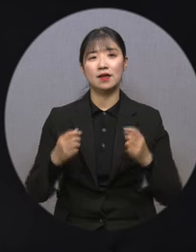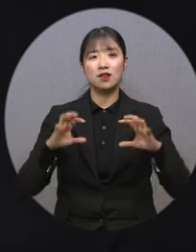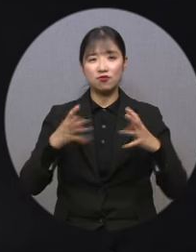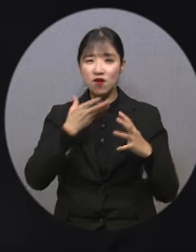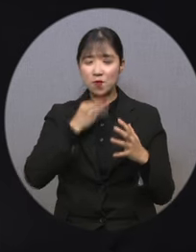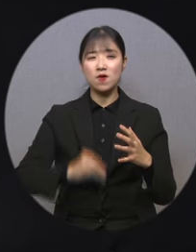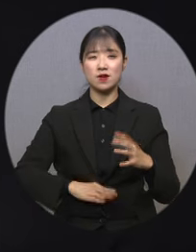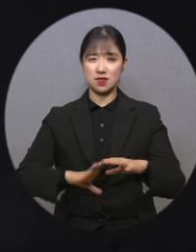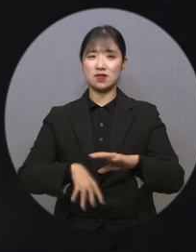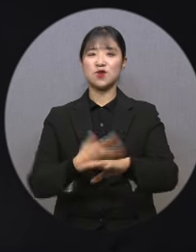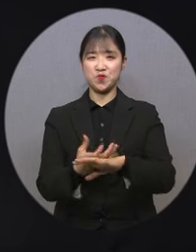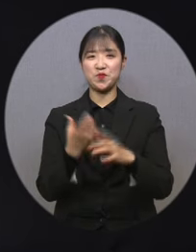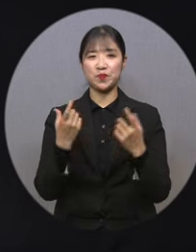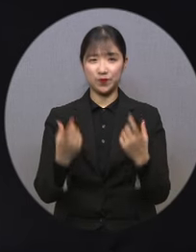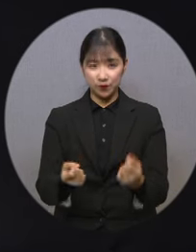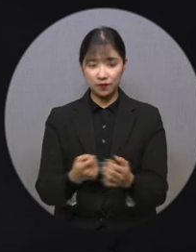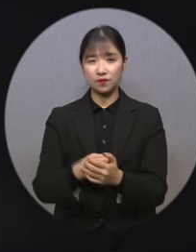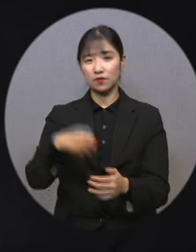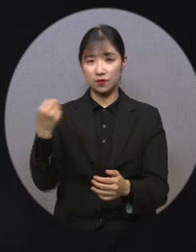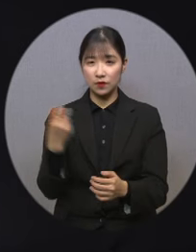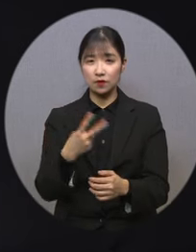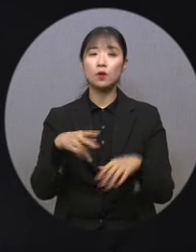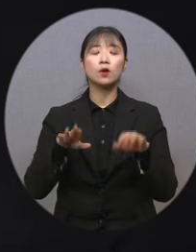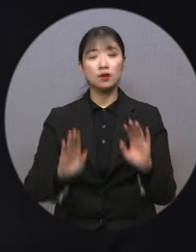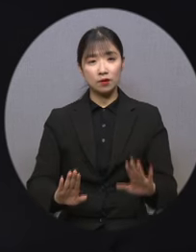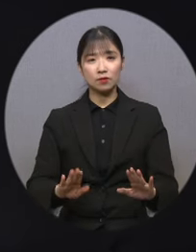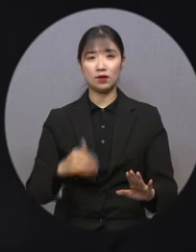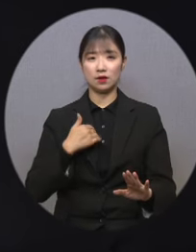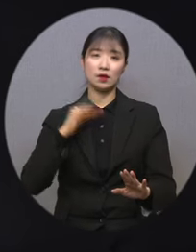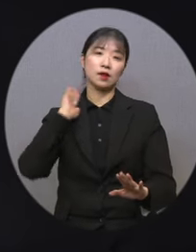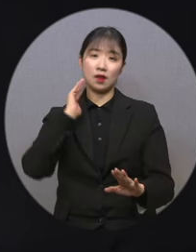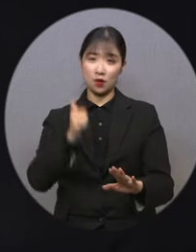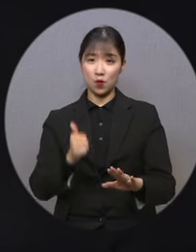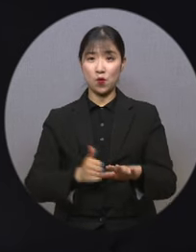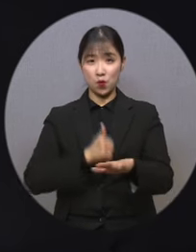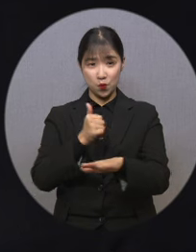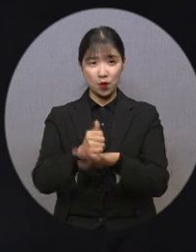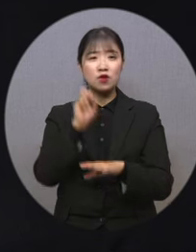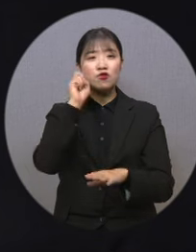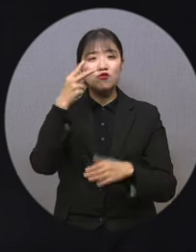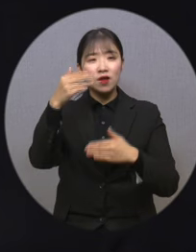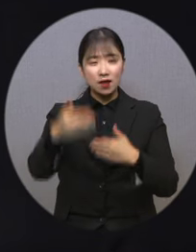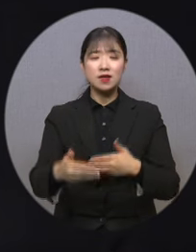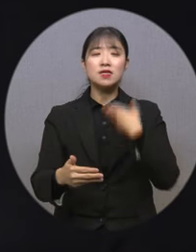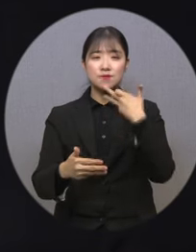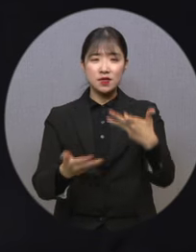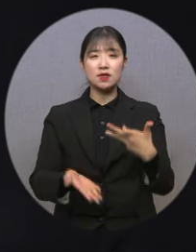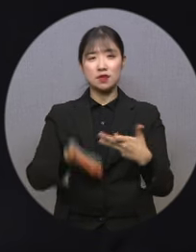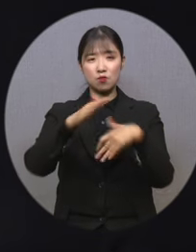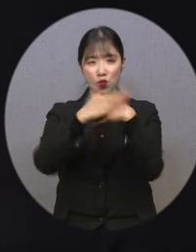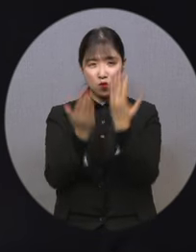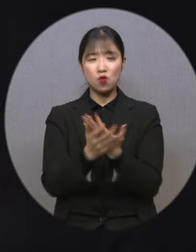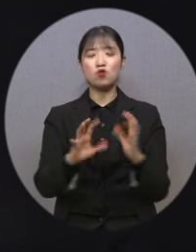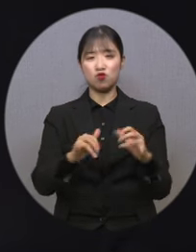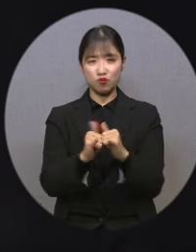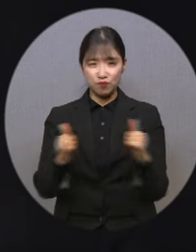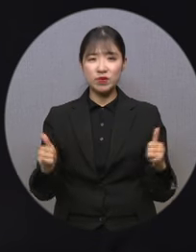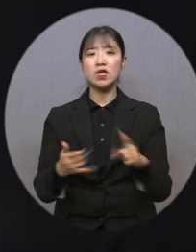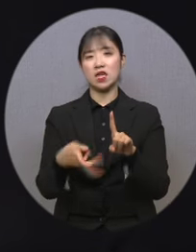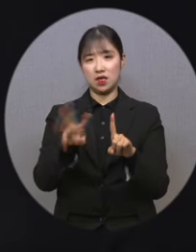복지의 혁명이다. 그리고 이번 대통령이 되면 두 달 안에 18세 이상 모든 국민에게 1억을 주죠.